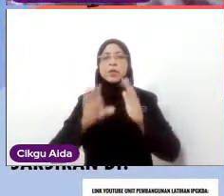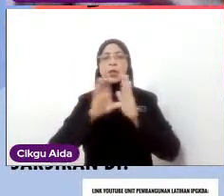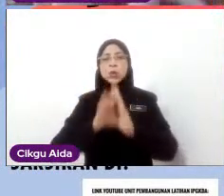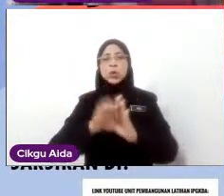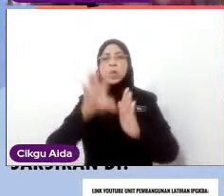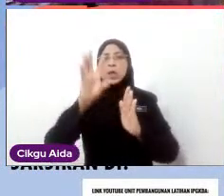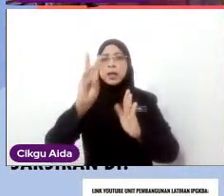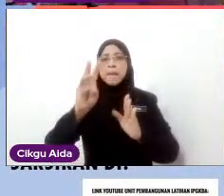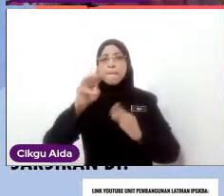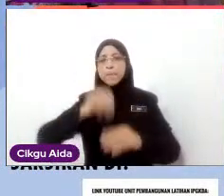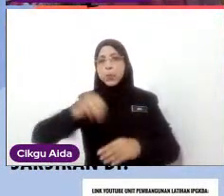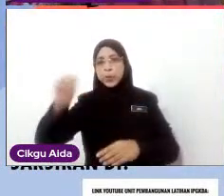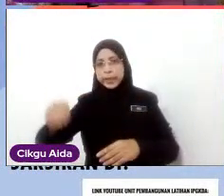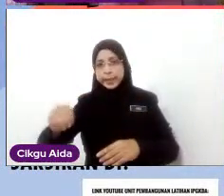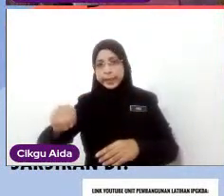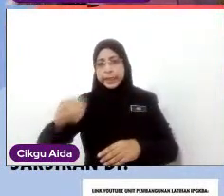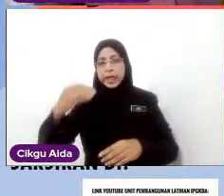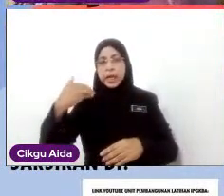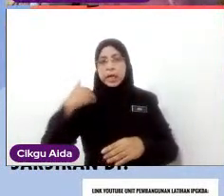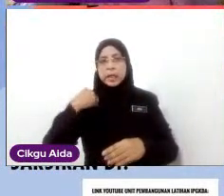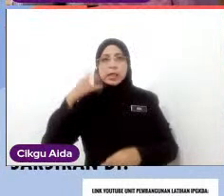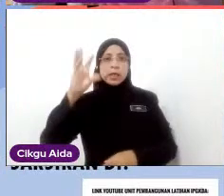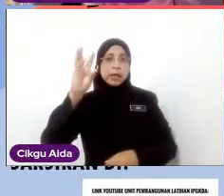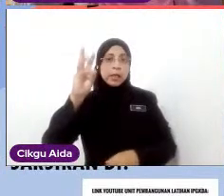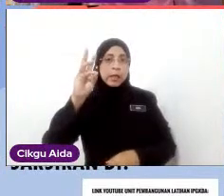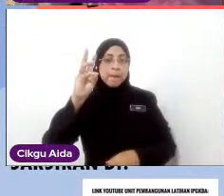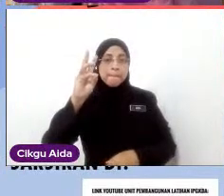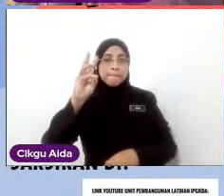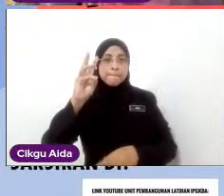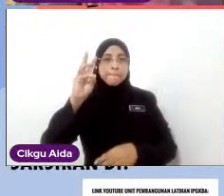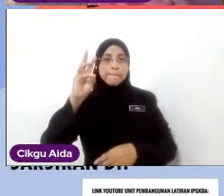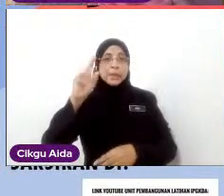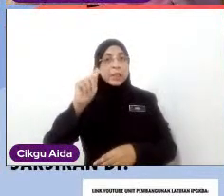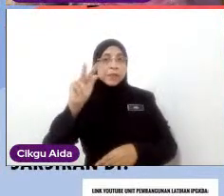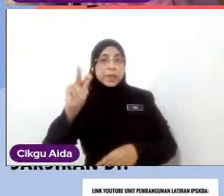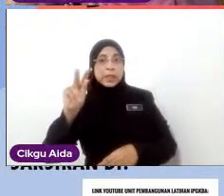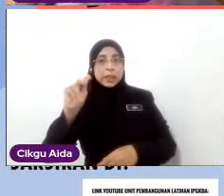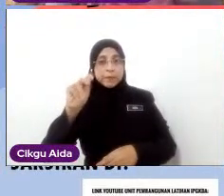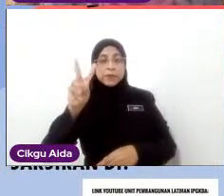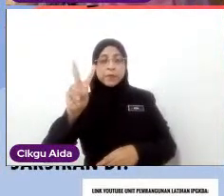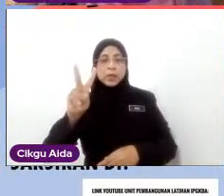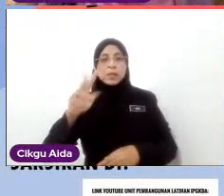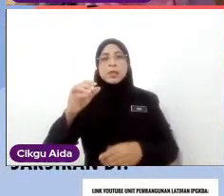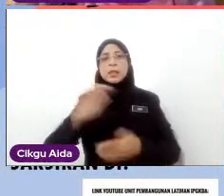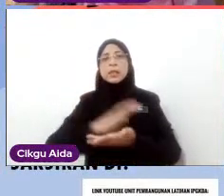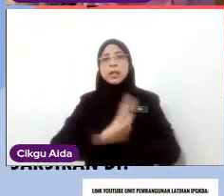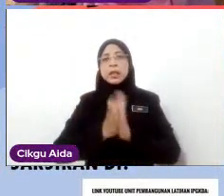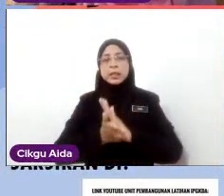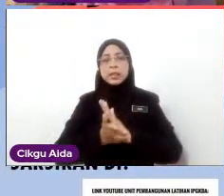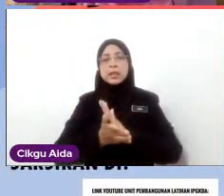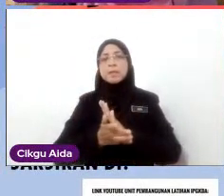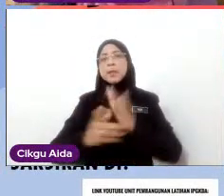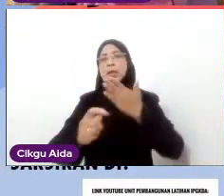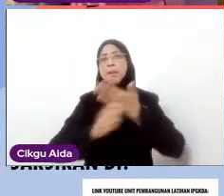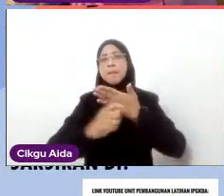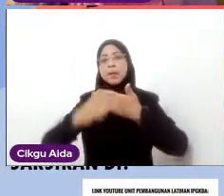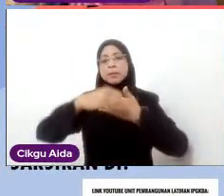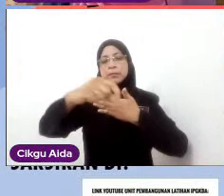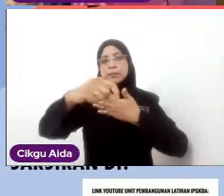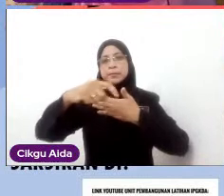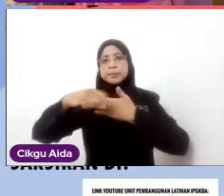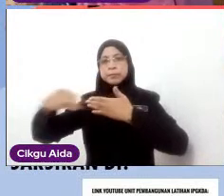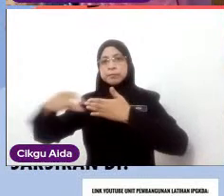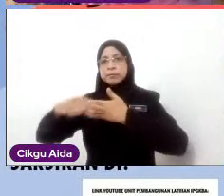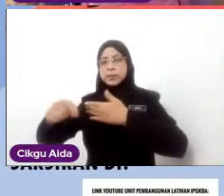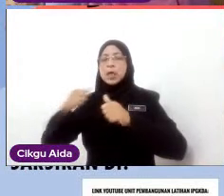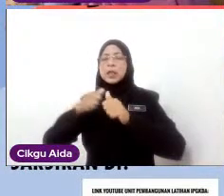bilik tu ada enam monitor, split ke enam murid ada. Jadi benda tu lagi bagus, ikut kesesuaian murid kita ada berapa